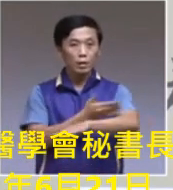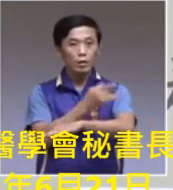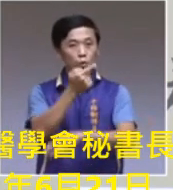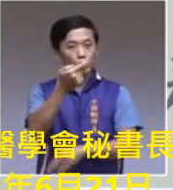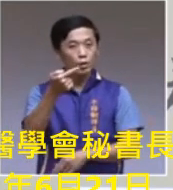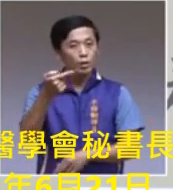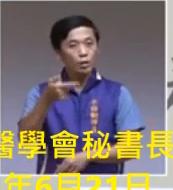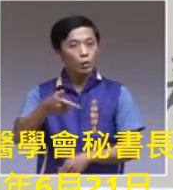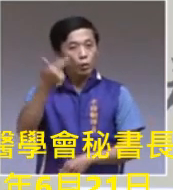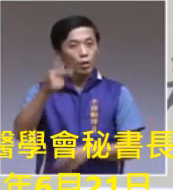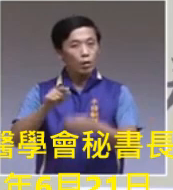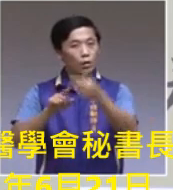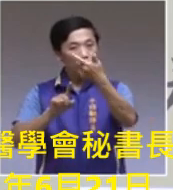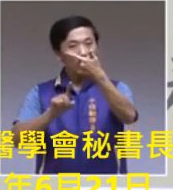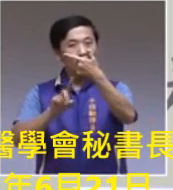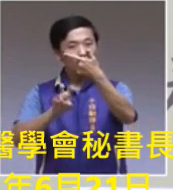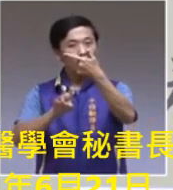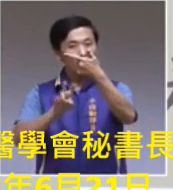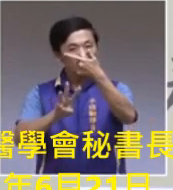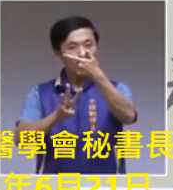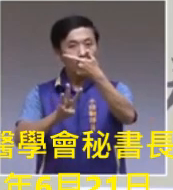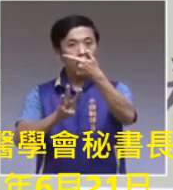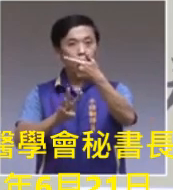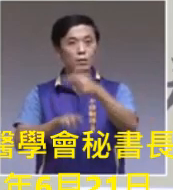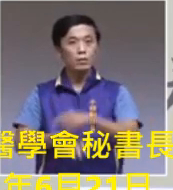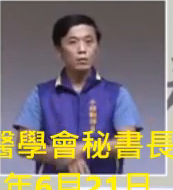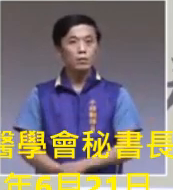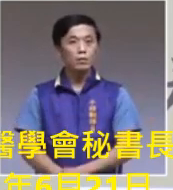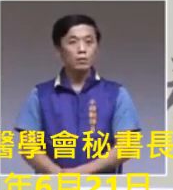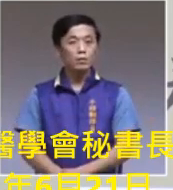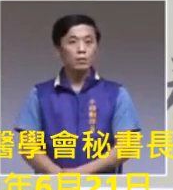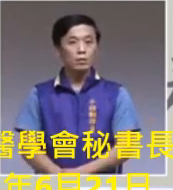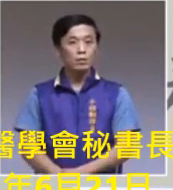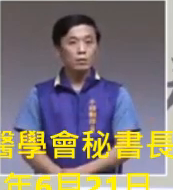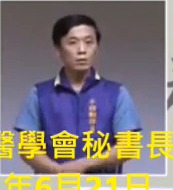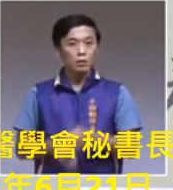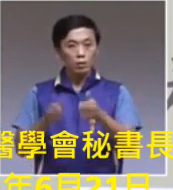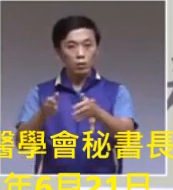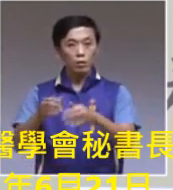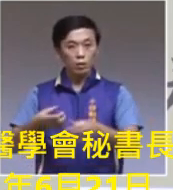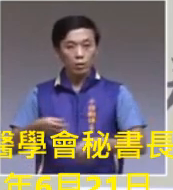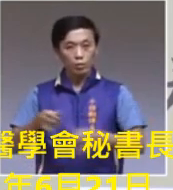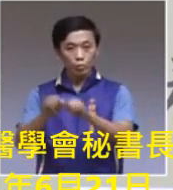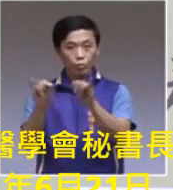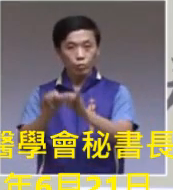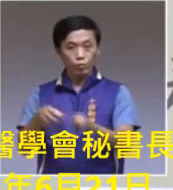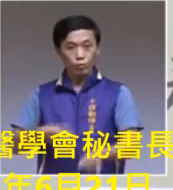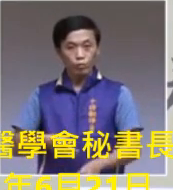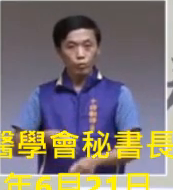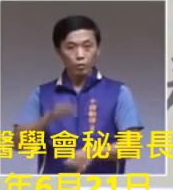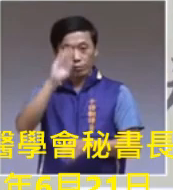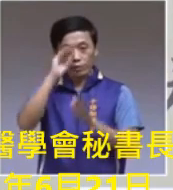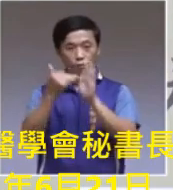在6月23号，那我们就可以来对我们孕妇来做施打疫苗